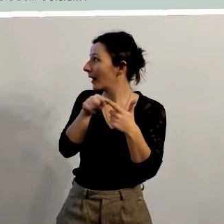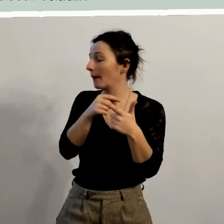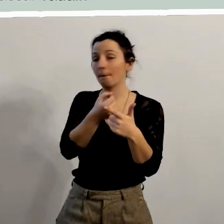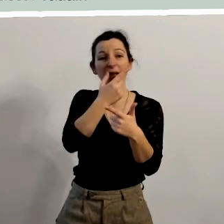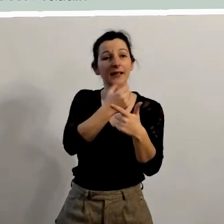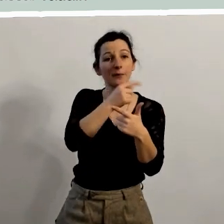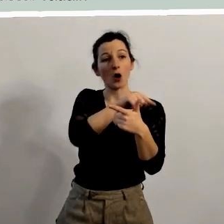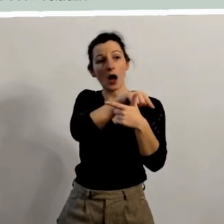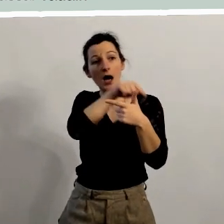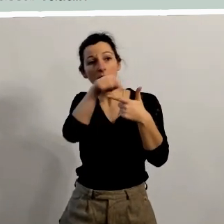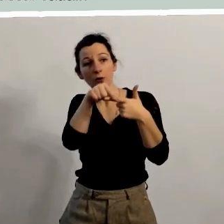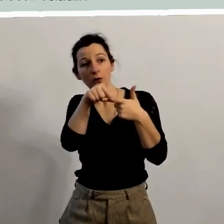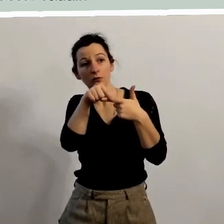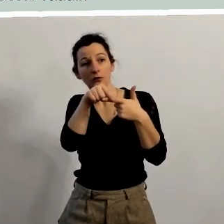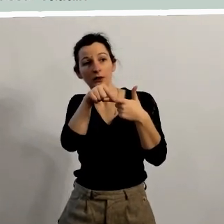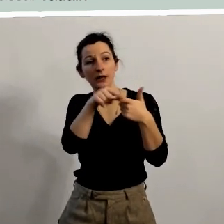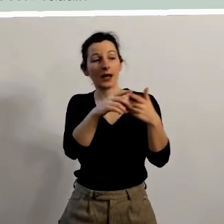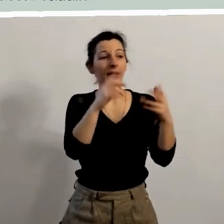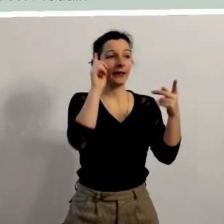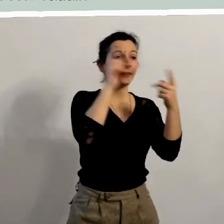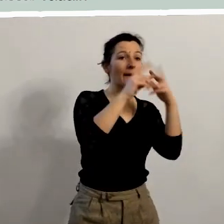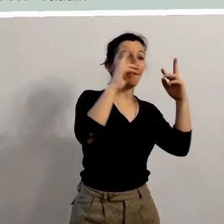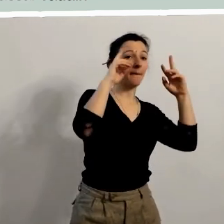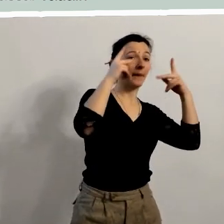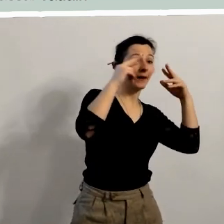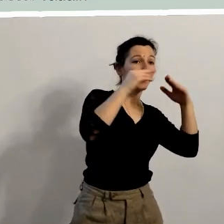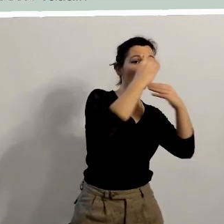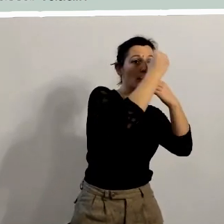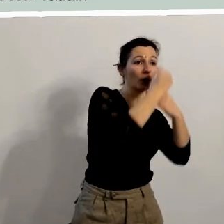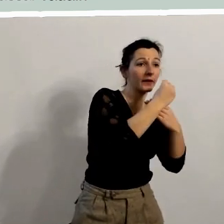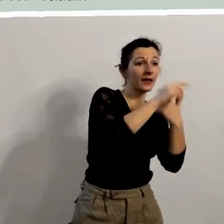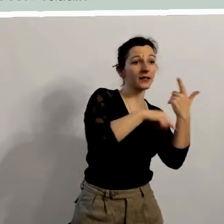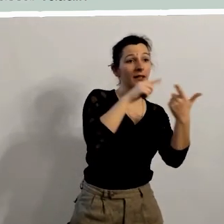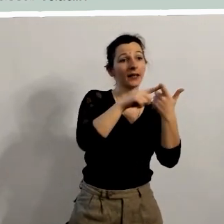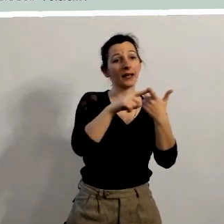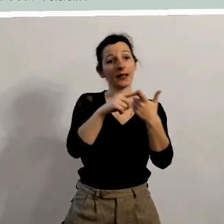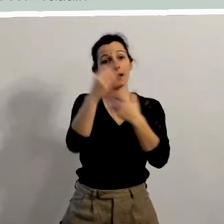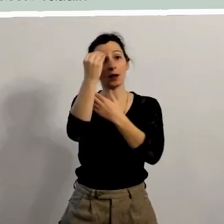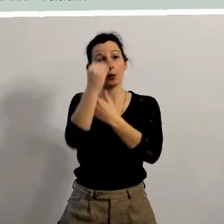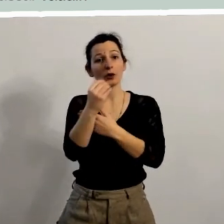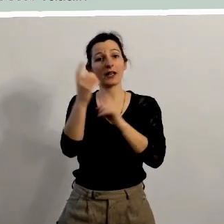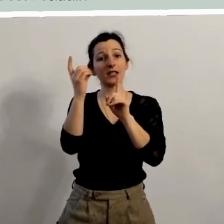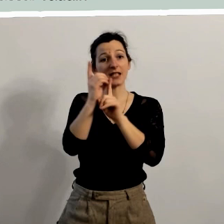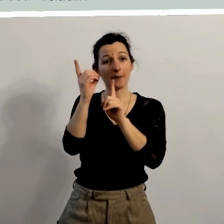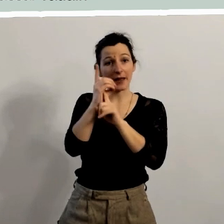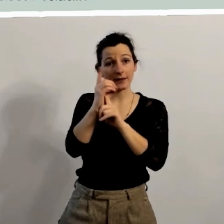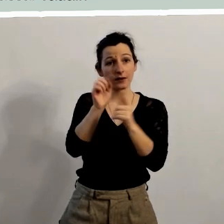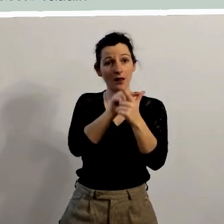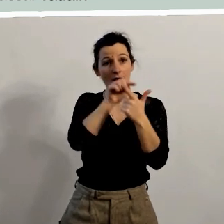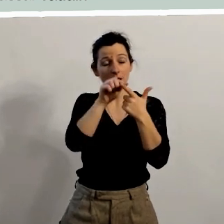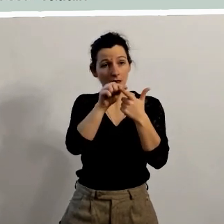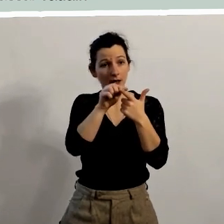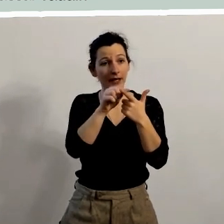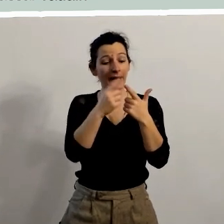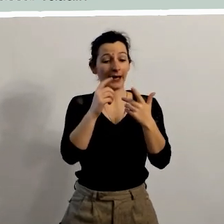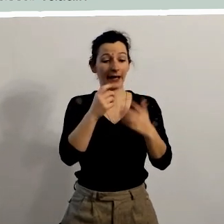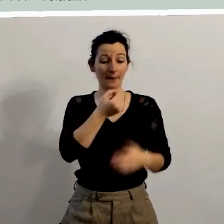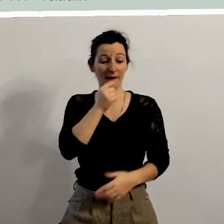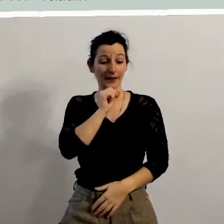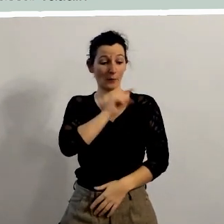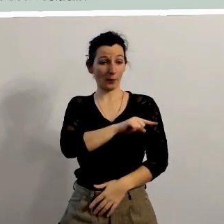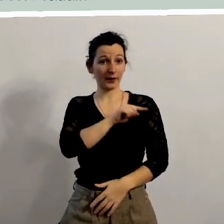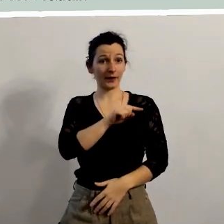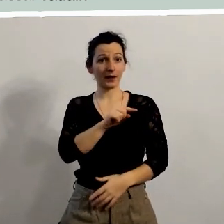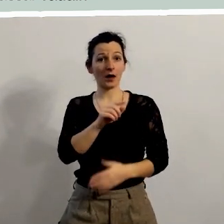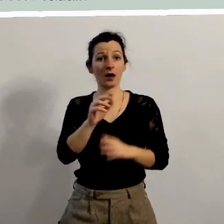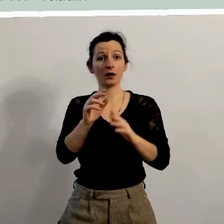La carbamazépine qui est un antiépileptique et la metformine qui est un antidiabétique. Eh bien, on retrouve ces médicaments dans